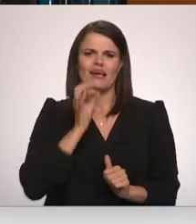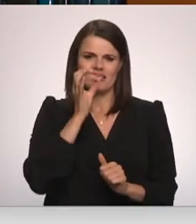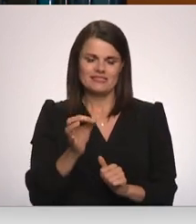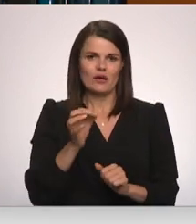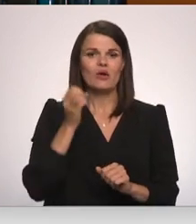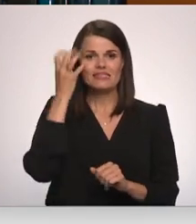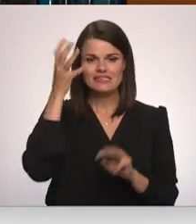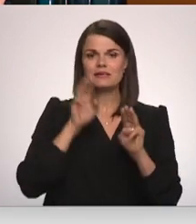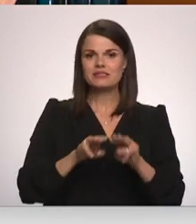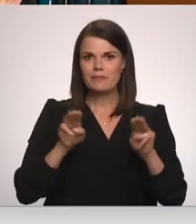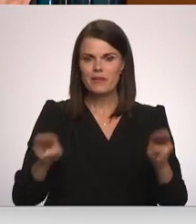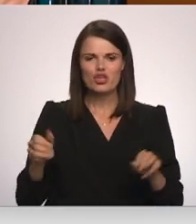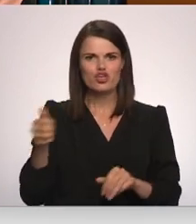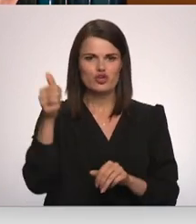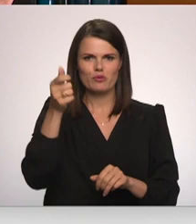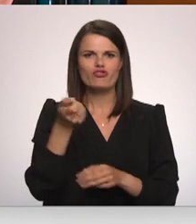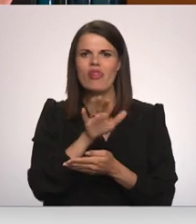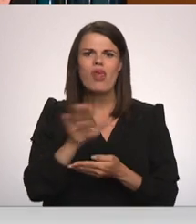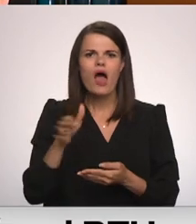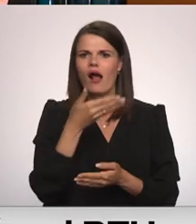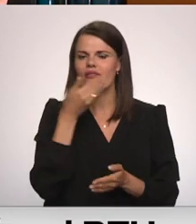ministrija īpaši nekad nav